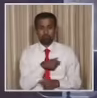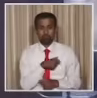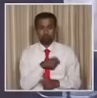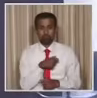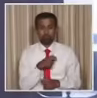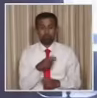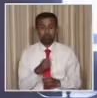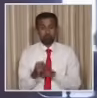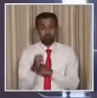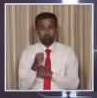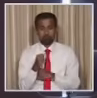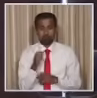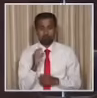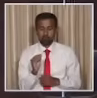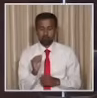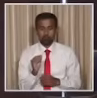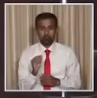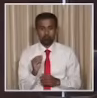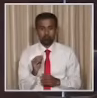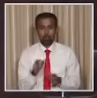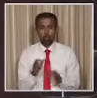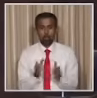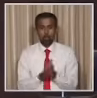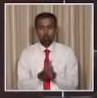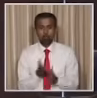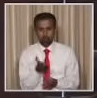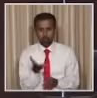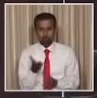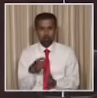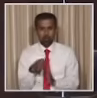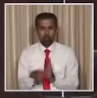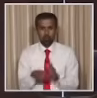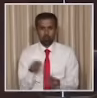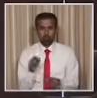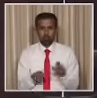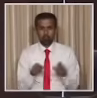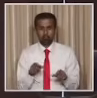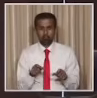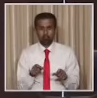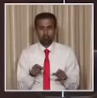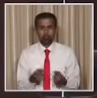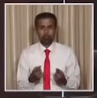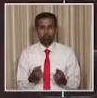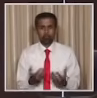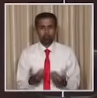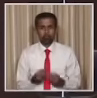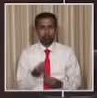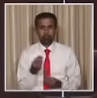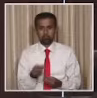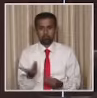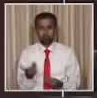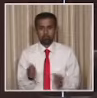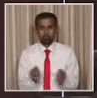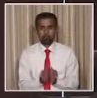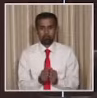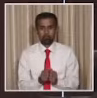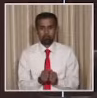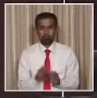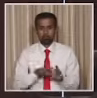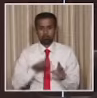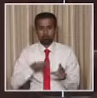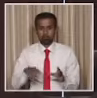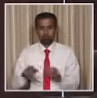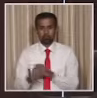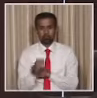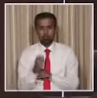karana konda pana thibuna nan ara committee wala inna merate janathawata awashyathawa ishta nokara katitu karana aya as karanne thumata